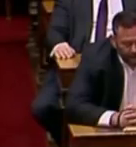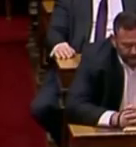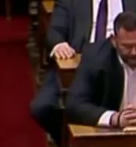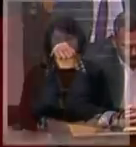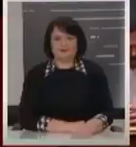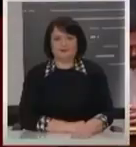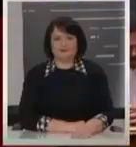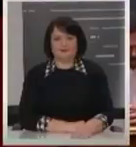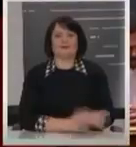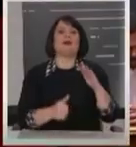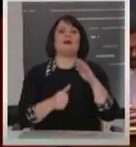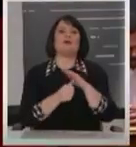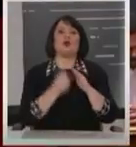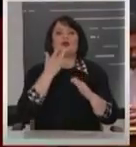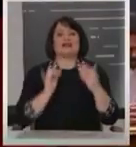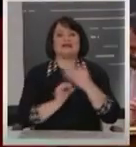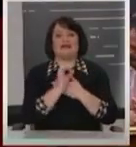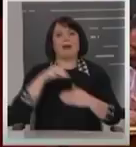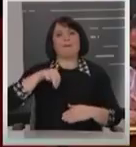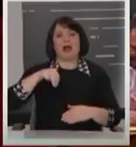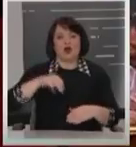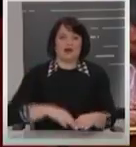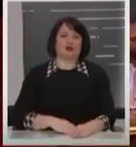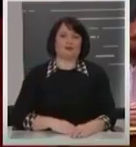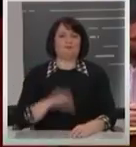Κύριε Πρόεδρε, κυρίες και κύριοι βουλευτές,